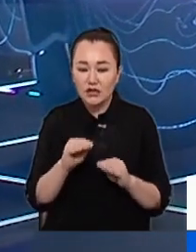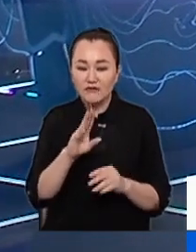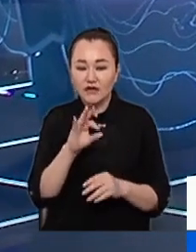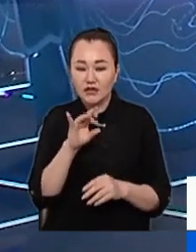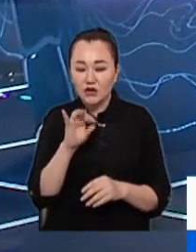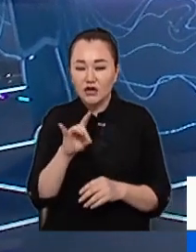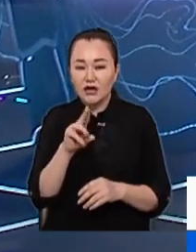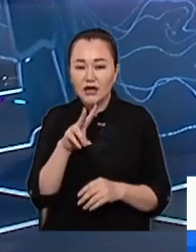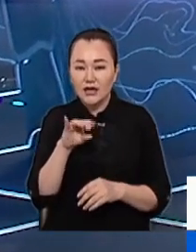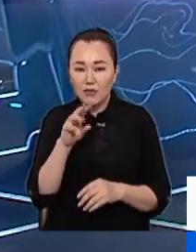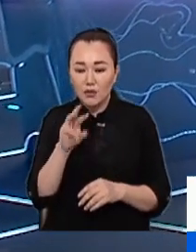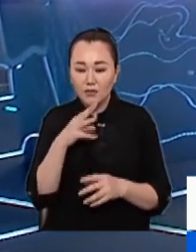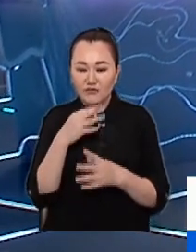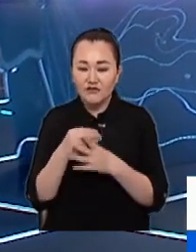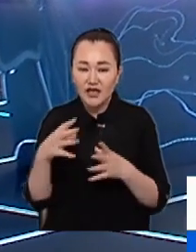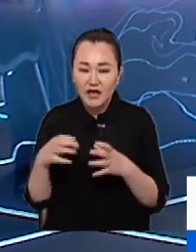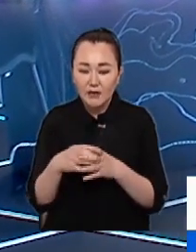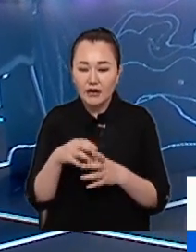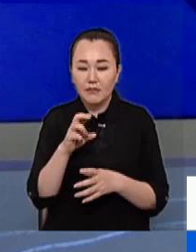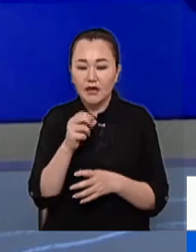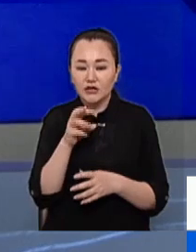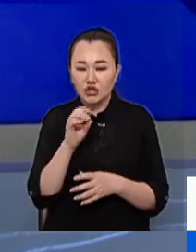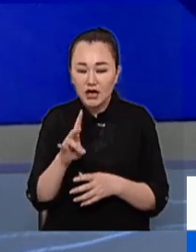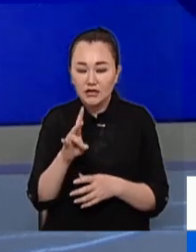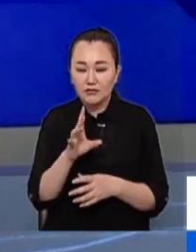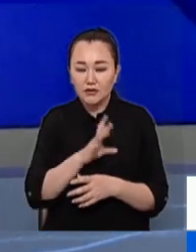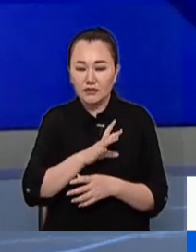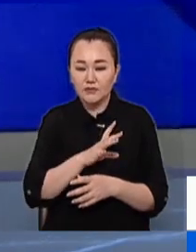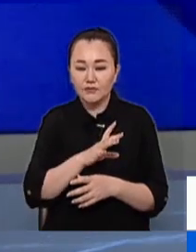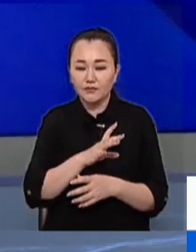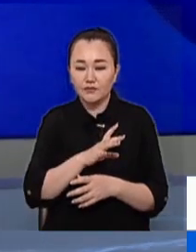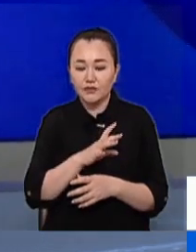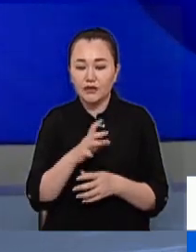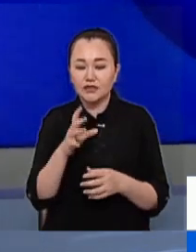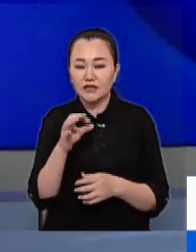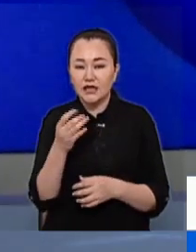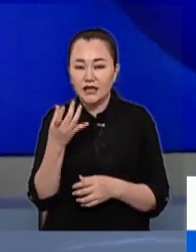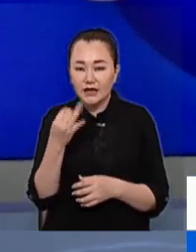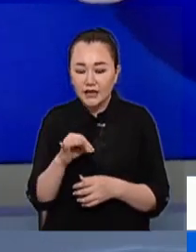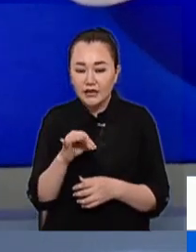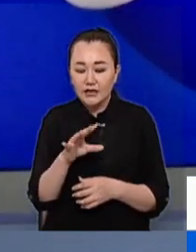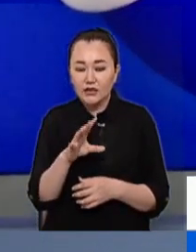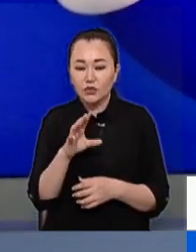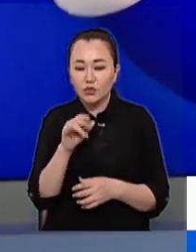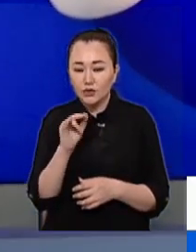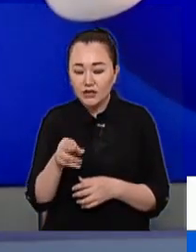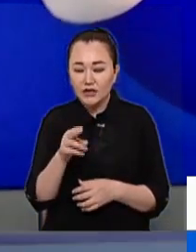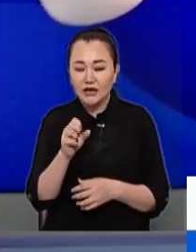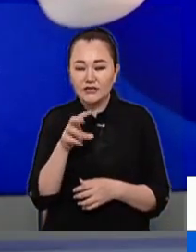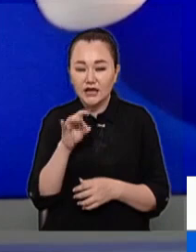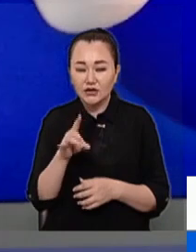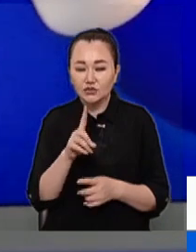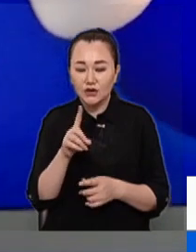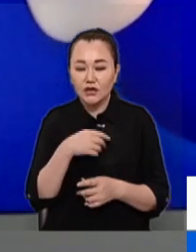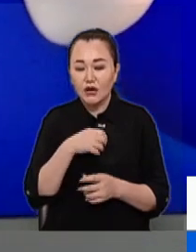Виктор Климов со своей командой, там был Бекжан Идрисов, по-моему, Сергей Туник, Александр Таланов, я могу